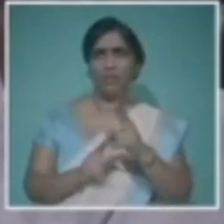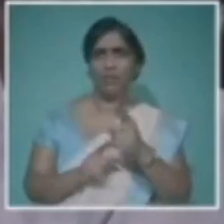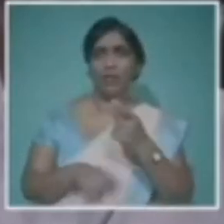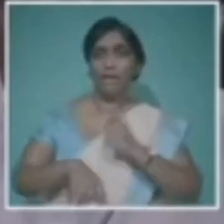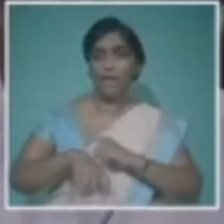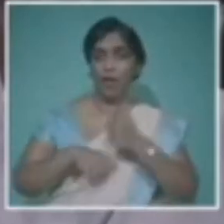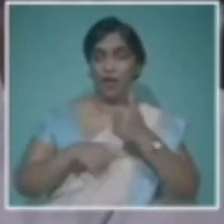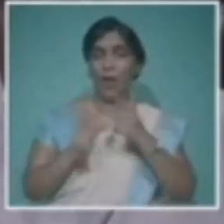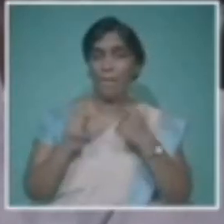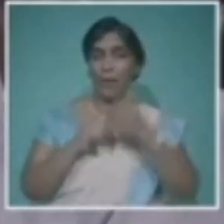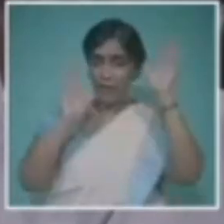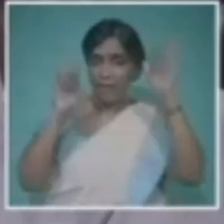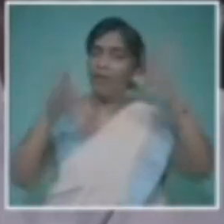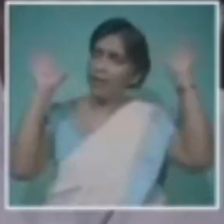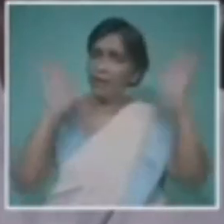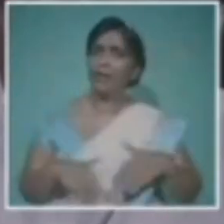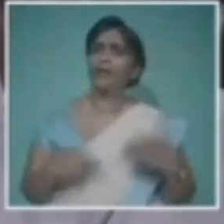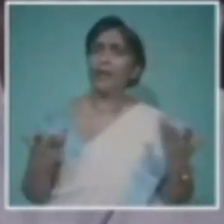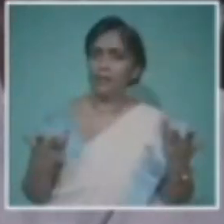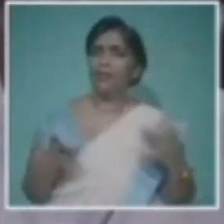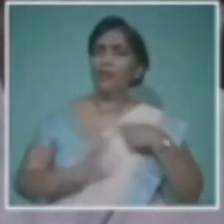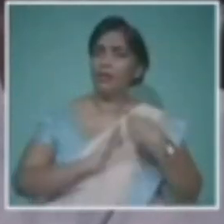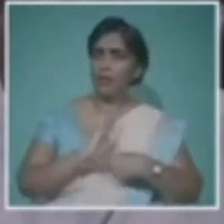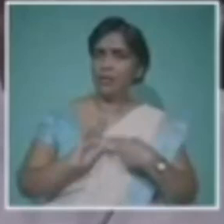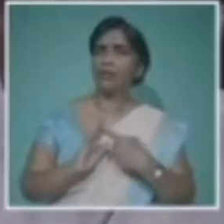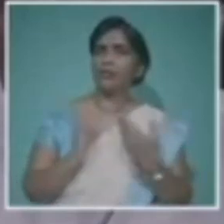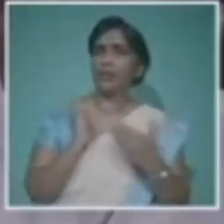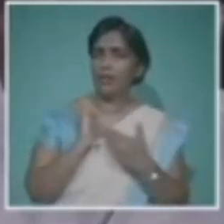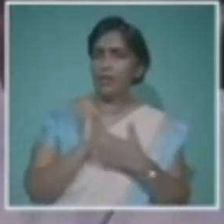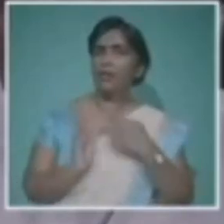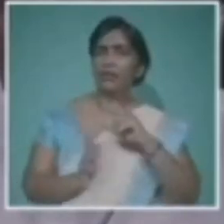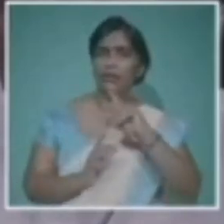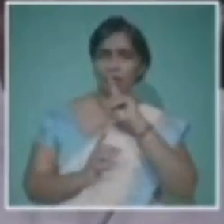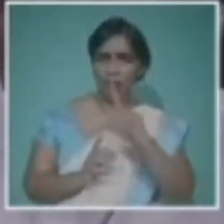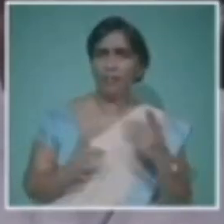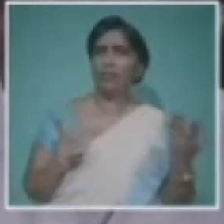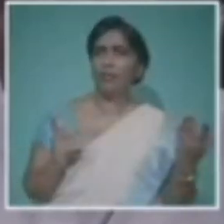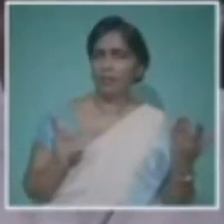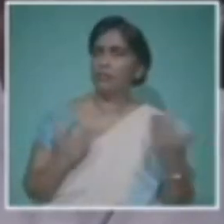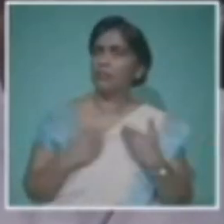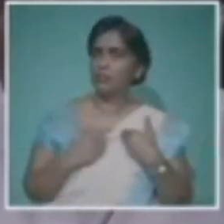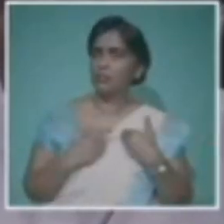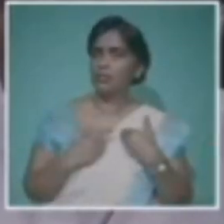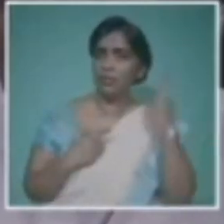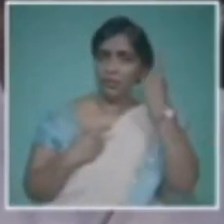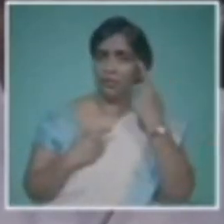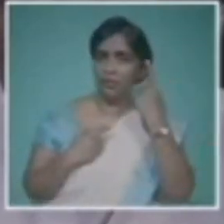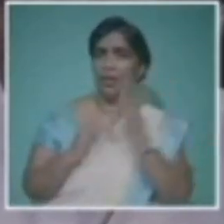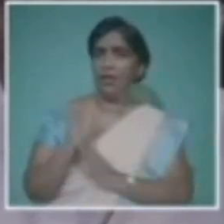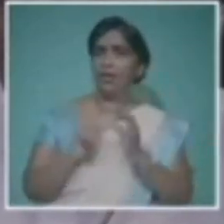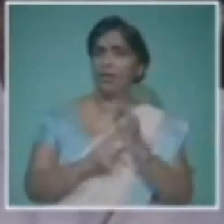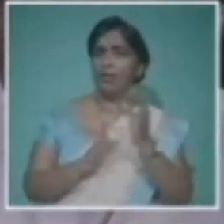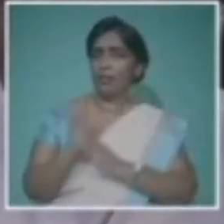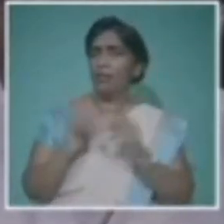එන්න කියලා නොනගතේට ඔක්කොම එනවා. ඇවිල්ලා රටට තරදරයක් කියලා කිව්වනම් අපේ දක්ෂ